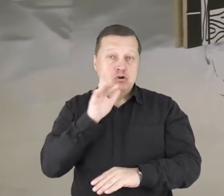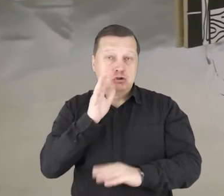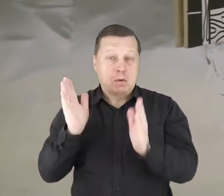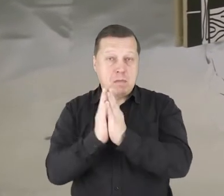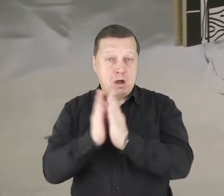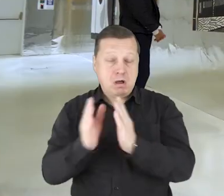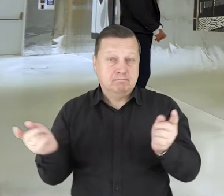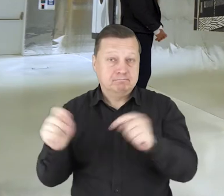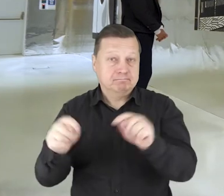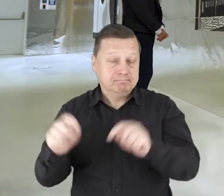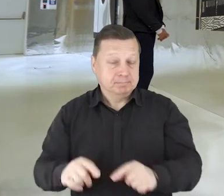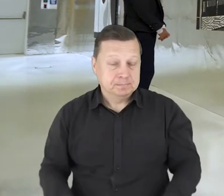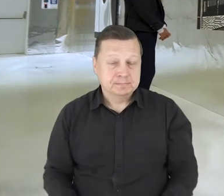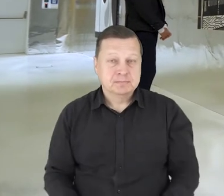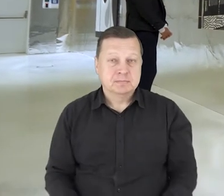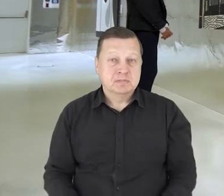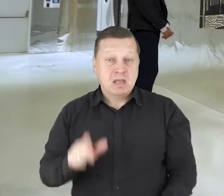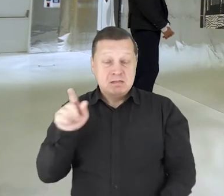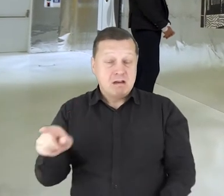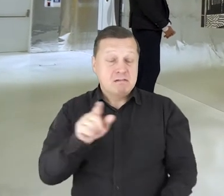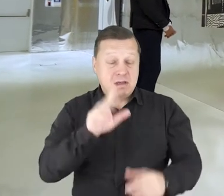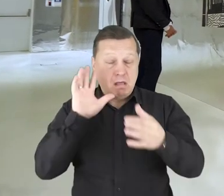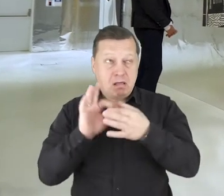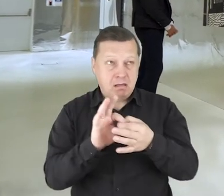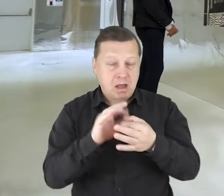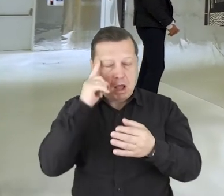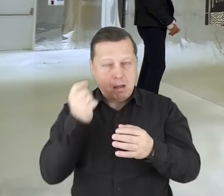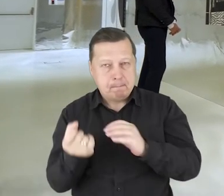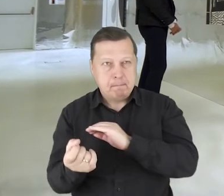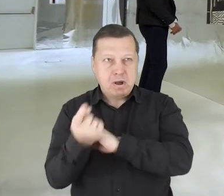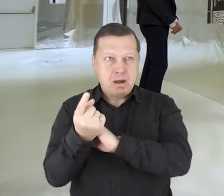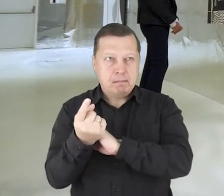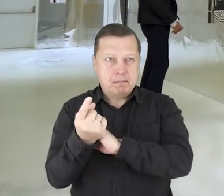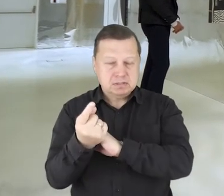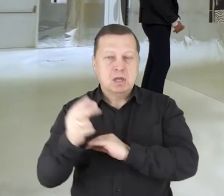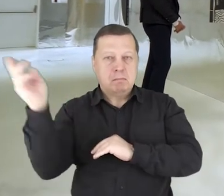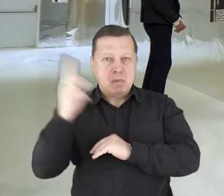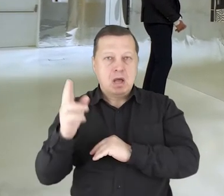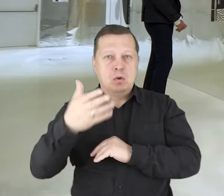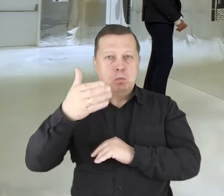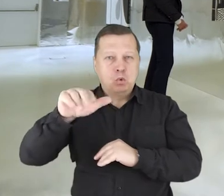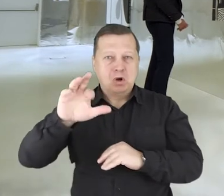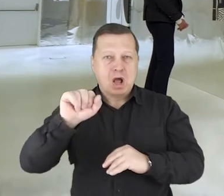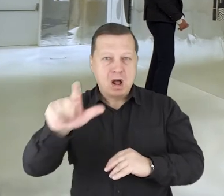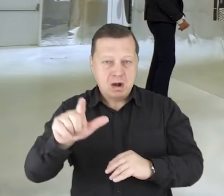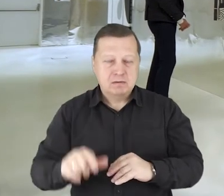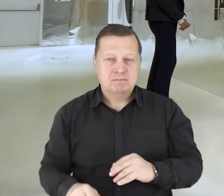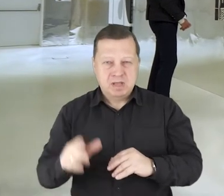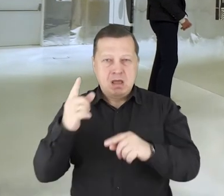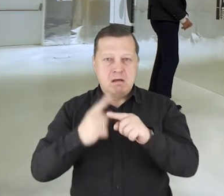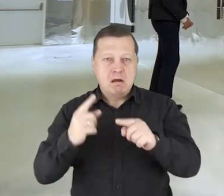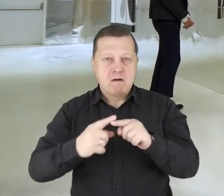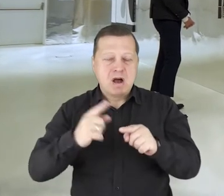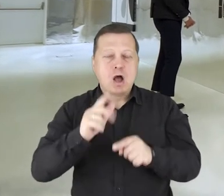synagogi. Ze skojarzenia tych faktów powstał pomysł na mural, na przemalowanie